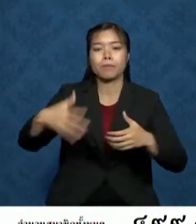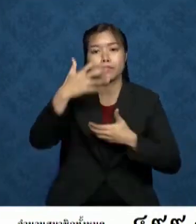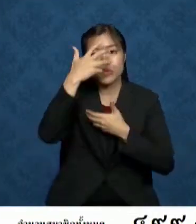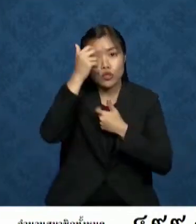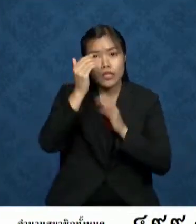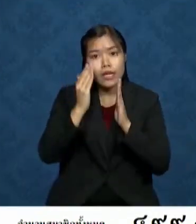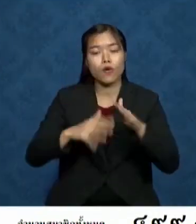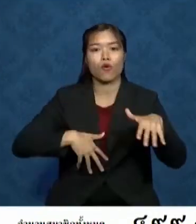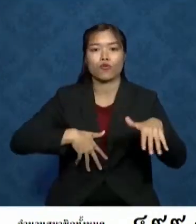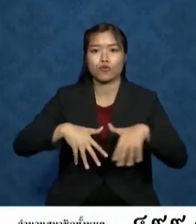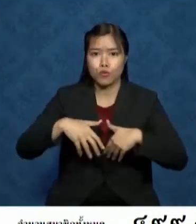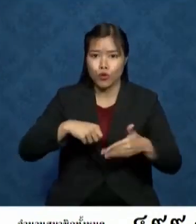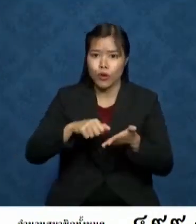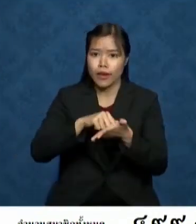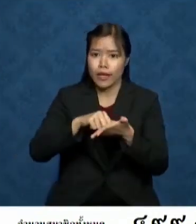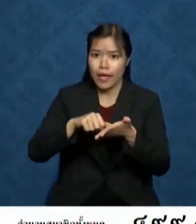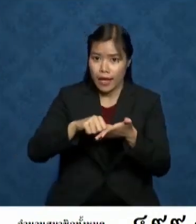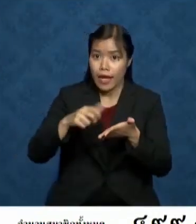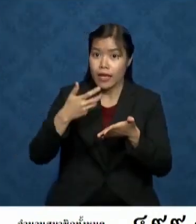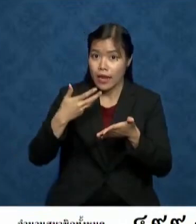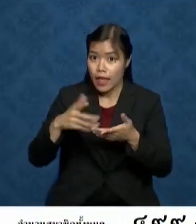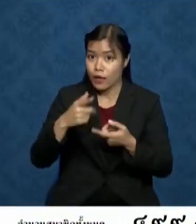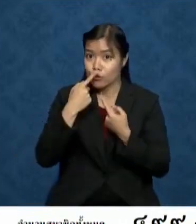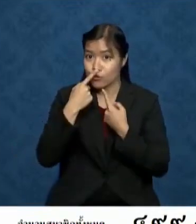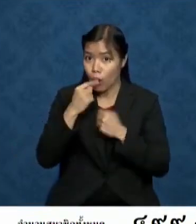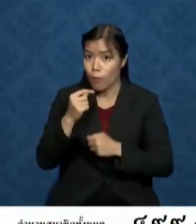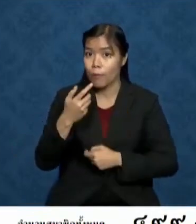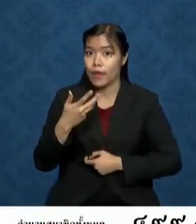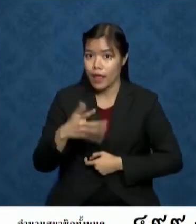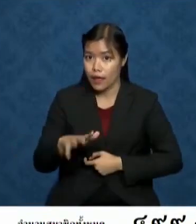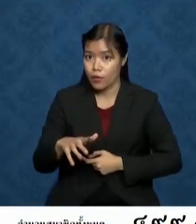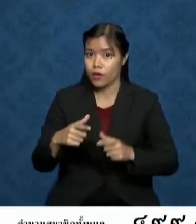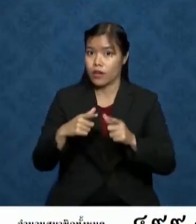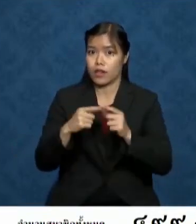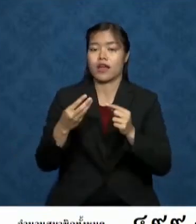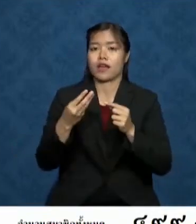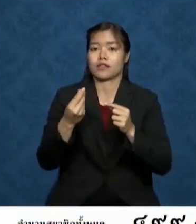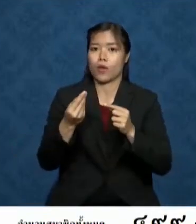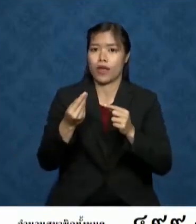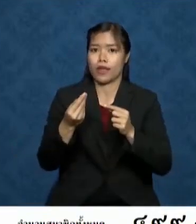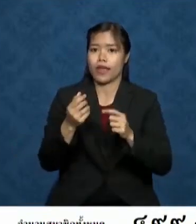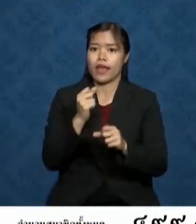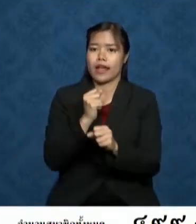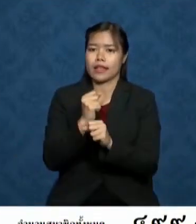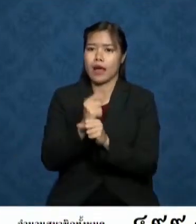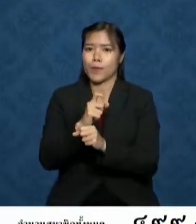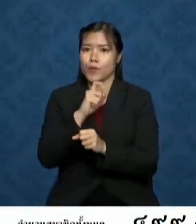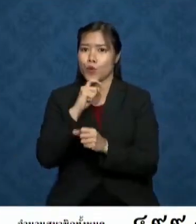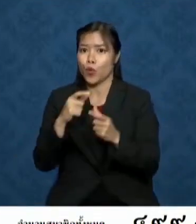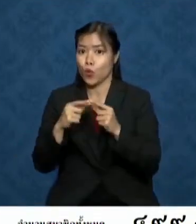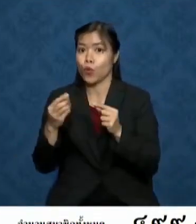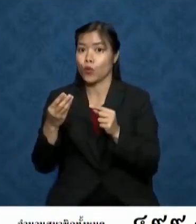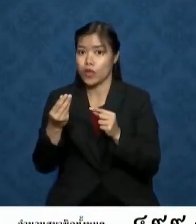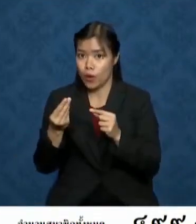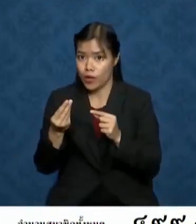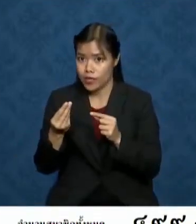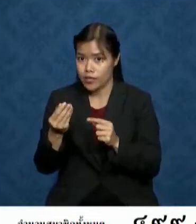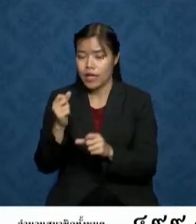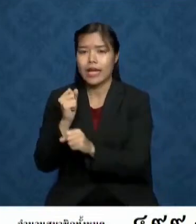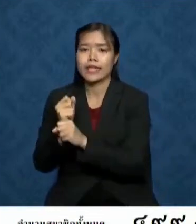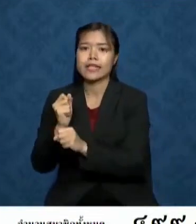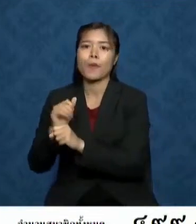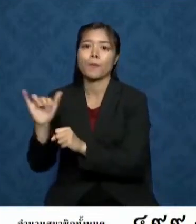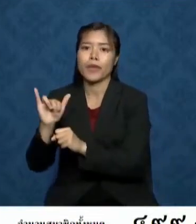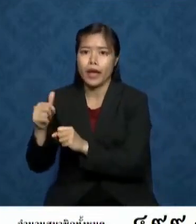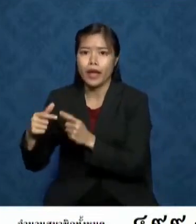ทาศ storesตออกไปแล้วกี่เรื่องกำลงแน Γ alguémการยัไม่ได้ดิน Γ